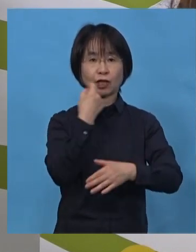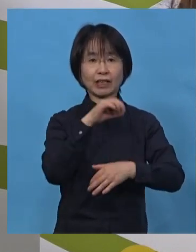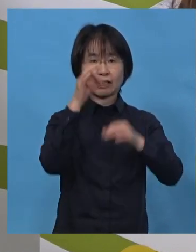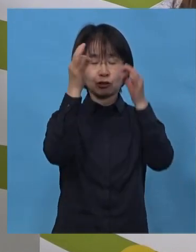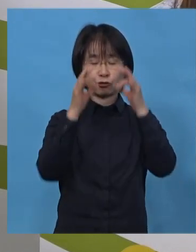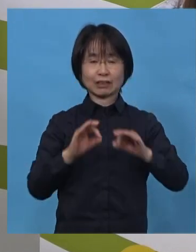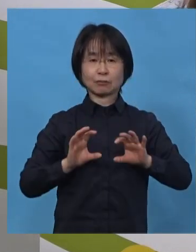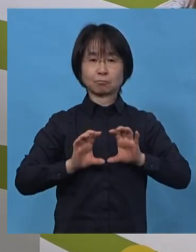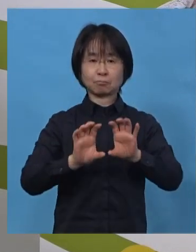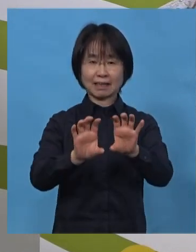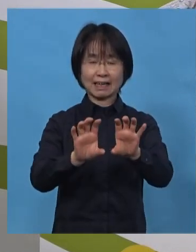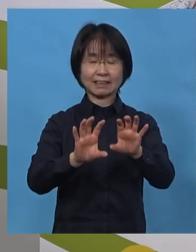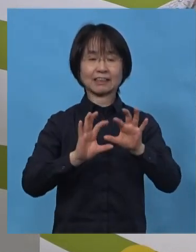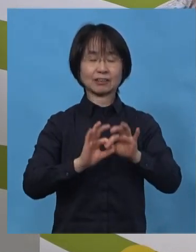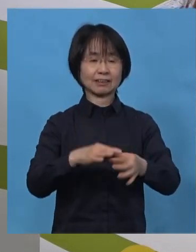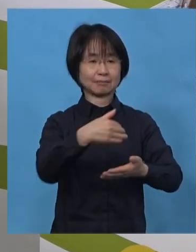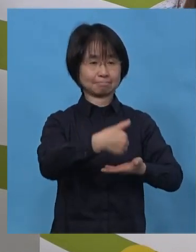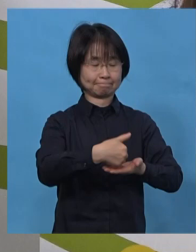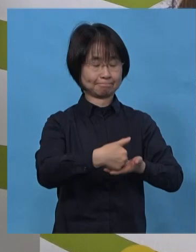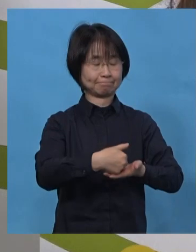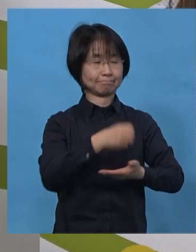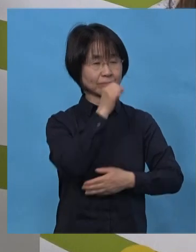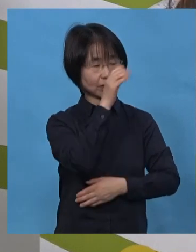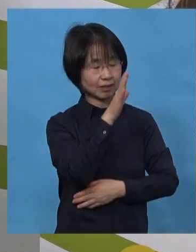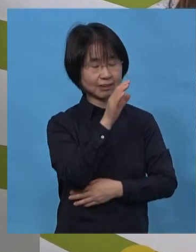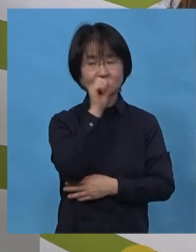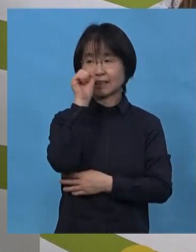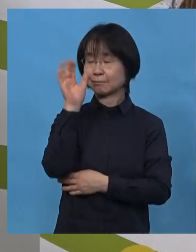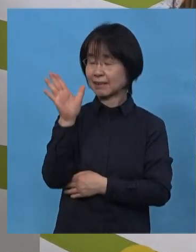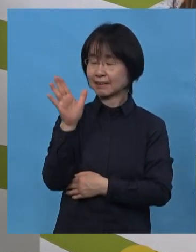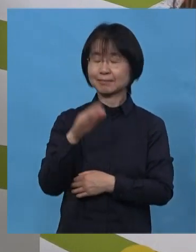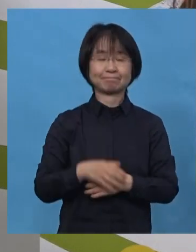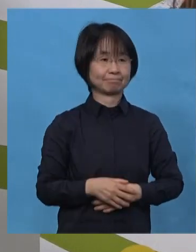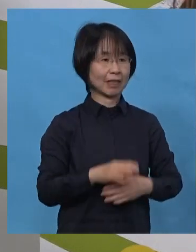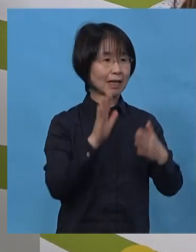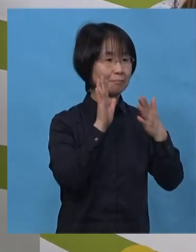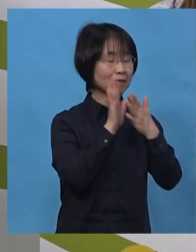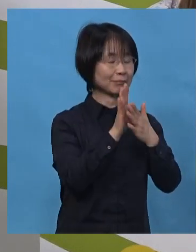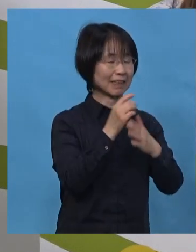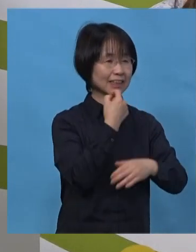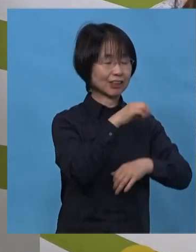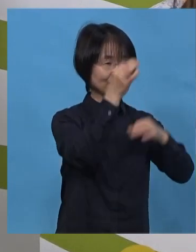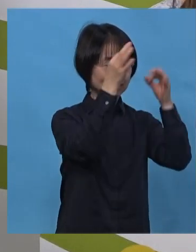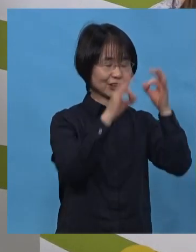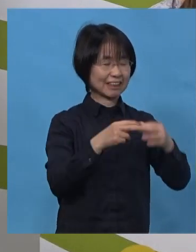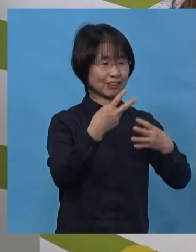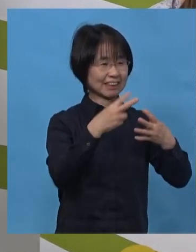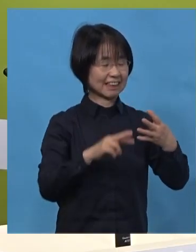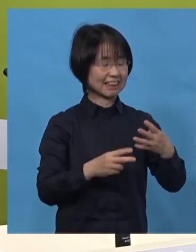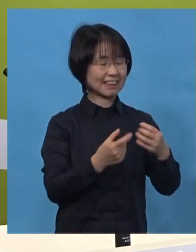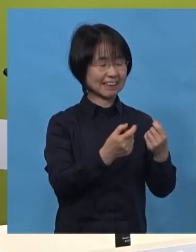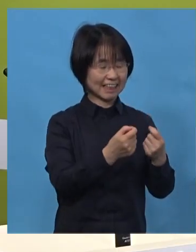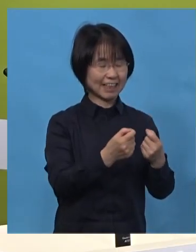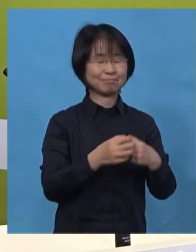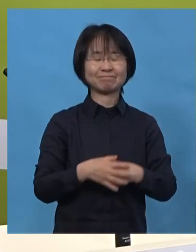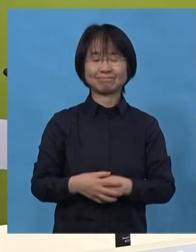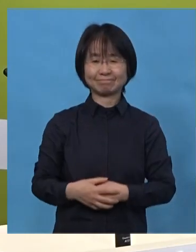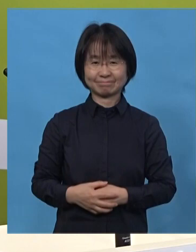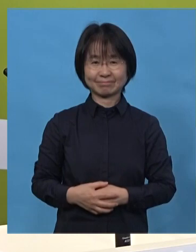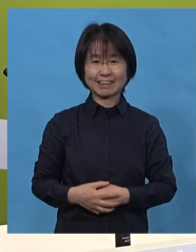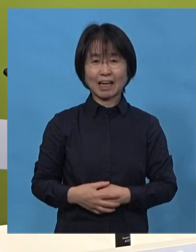よろしくお願いしますよろしくお願いしますさてまもなく雪のシーズンがやってきますねはいそうですね